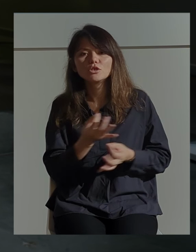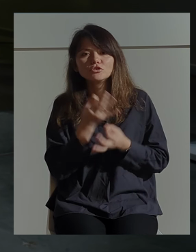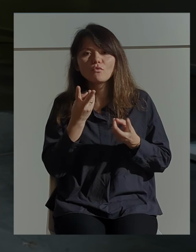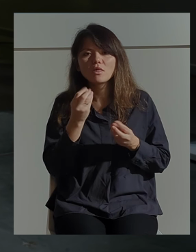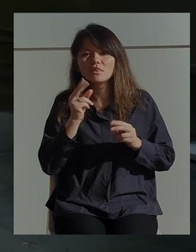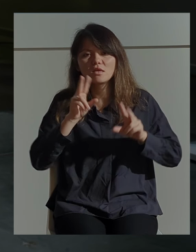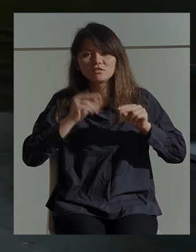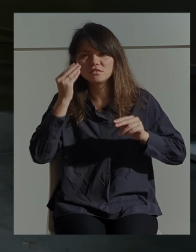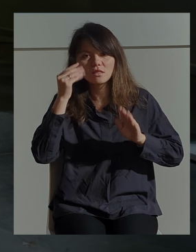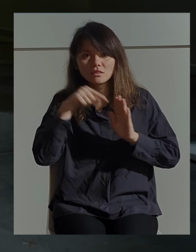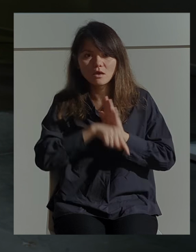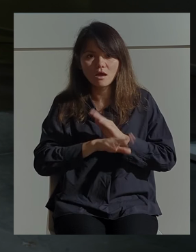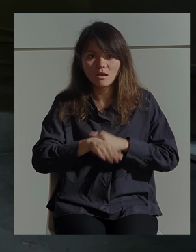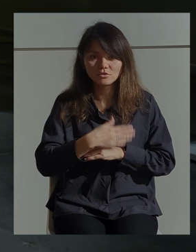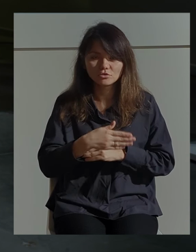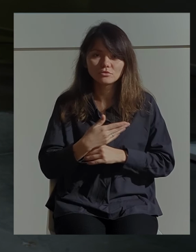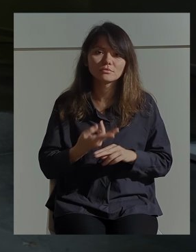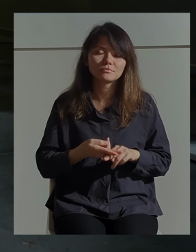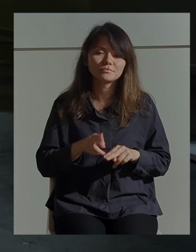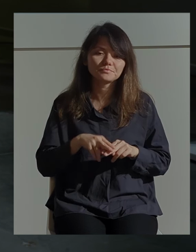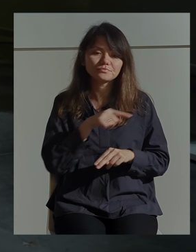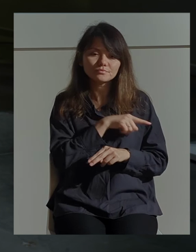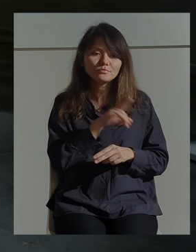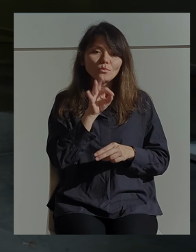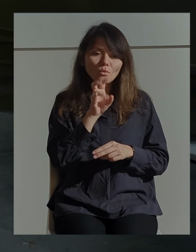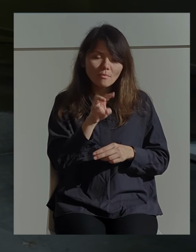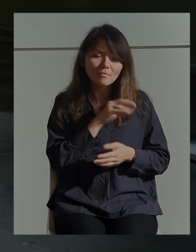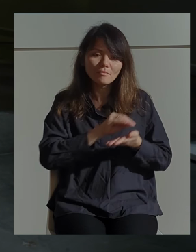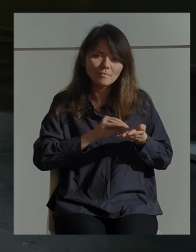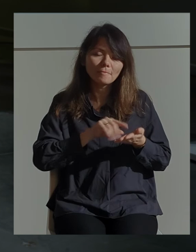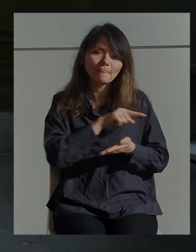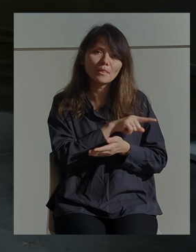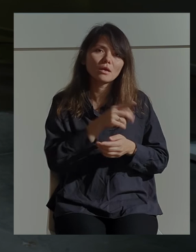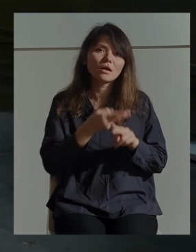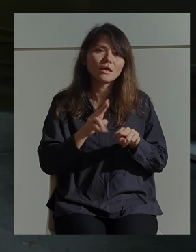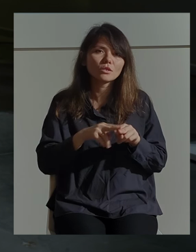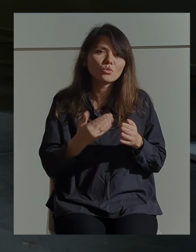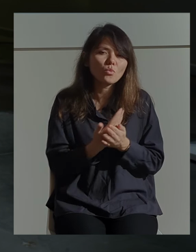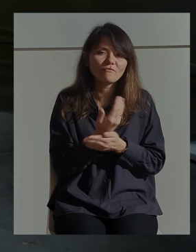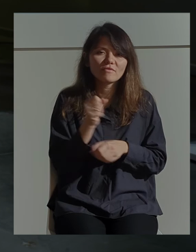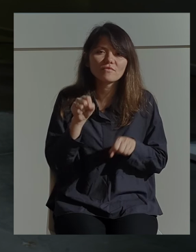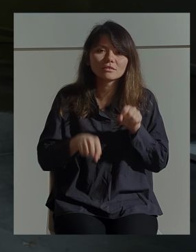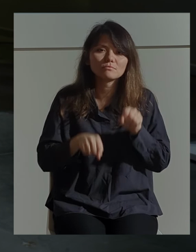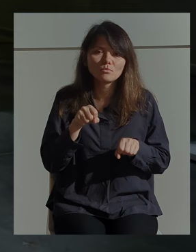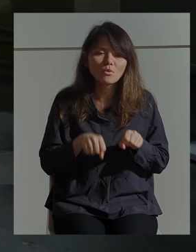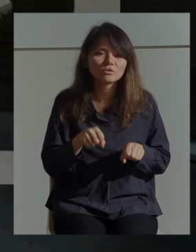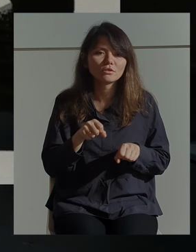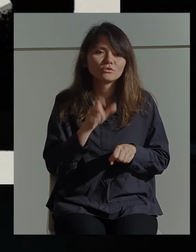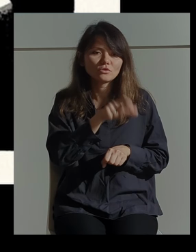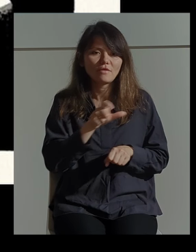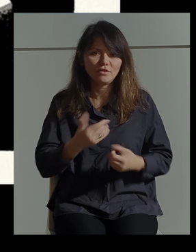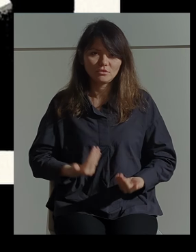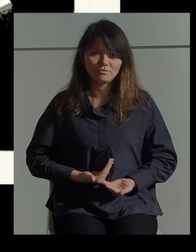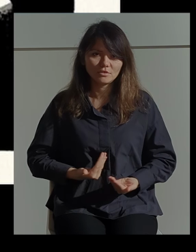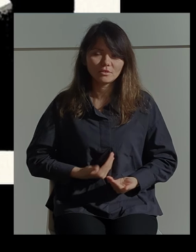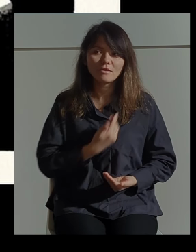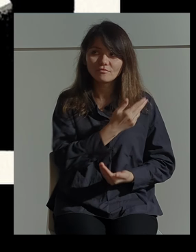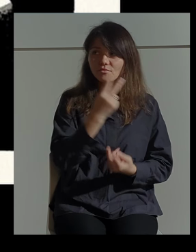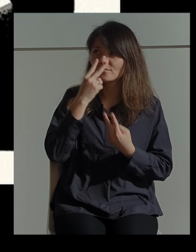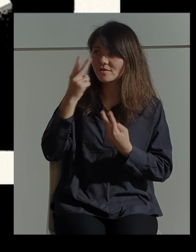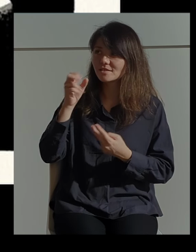рассматривает вот вслед за историей романа новую возможность крайнюю возможность человеческого бытия вы видите на своём